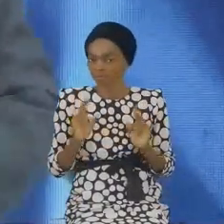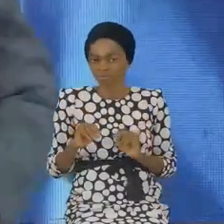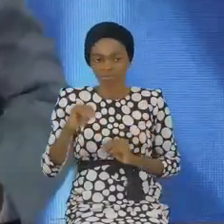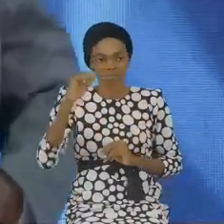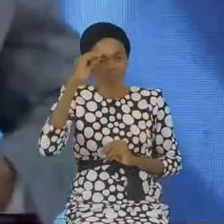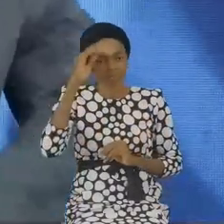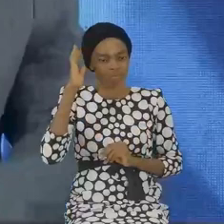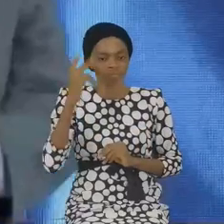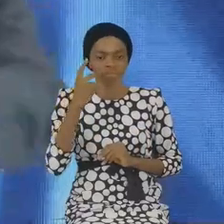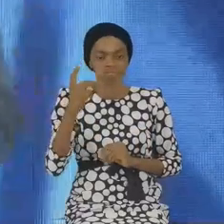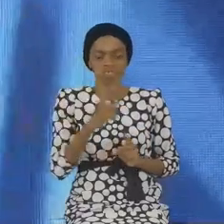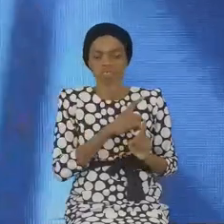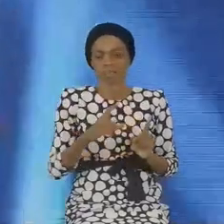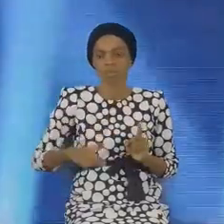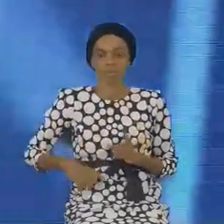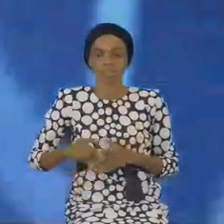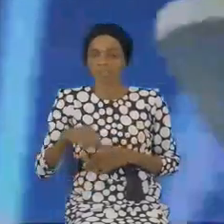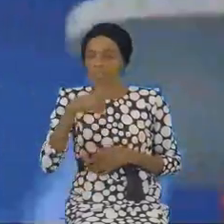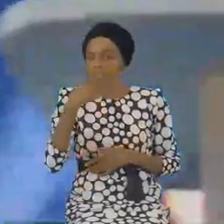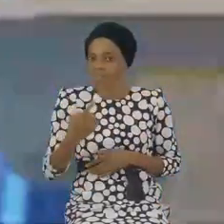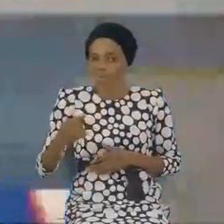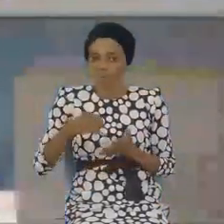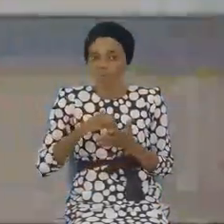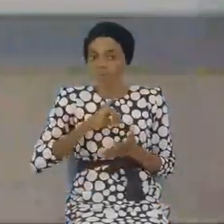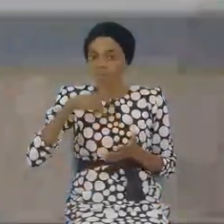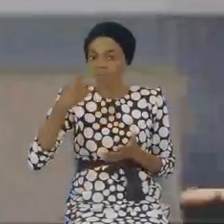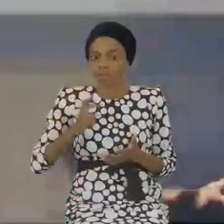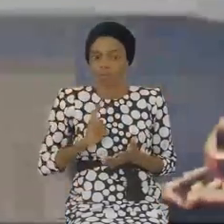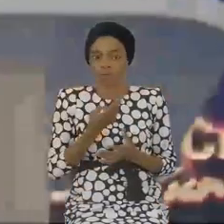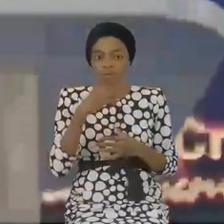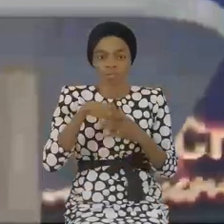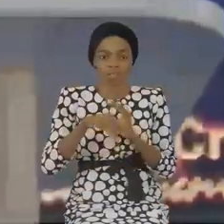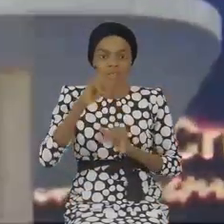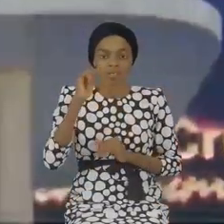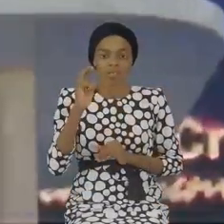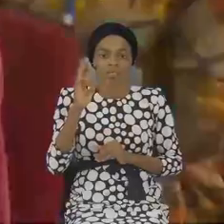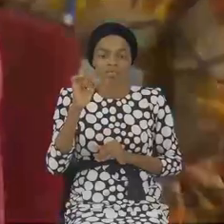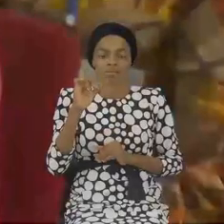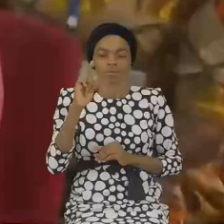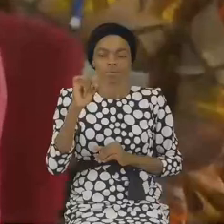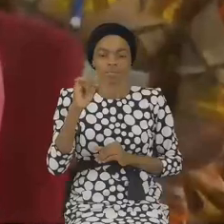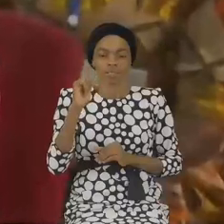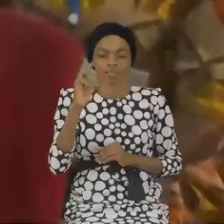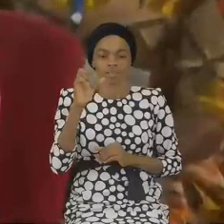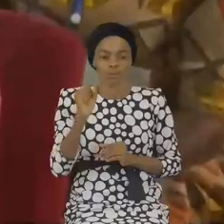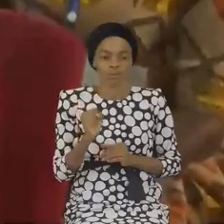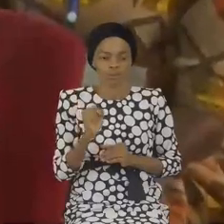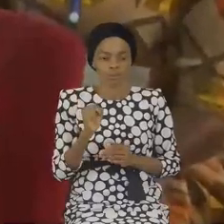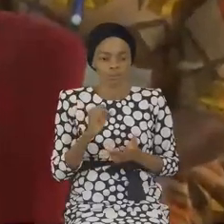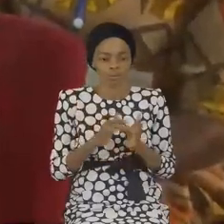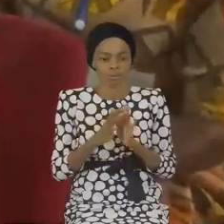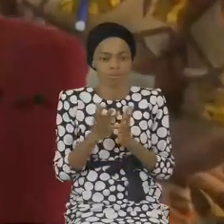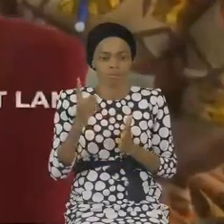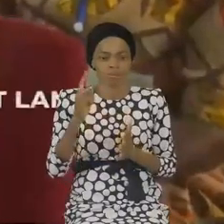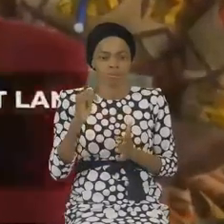le Seigneur. Il nous dit en Tite au chapitre 2, verset